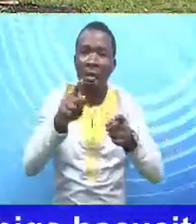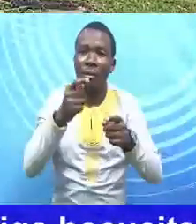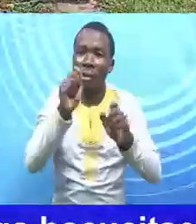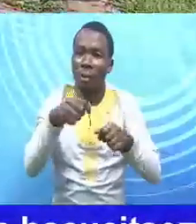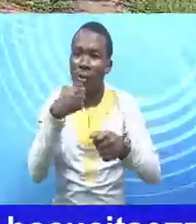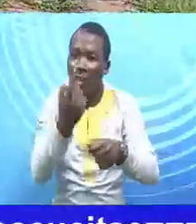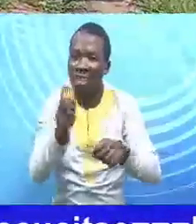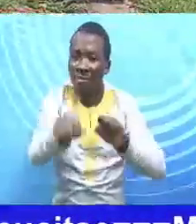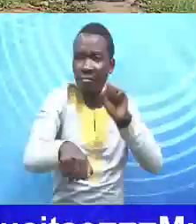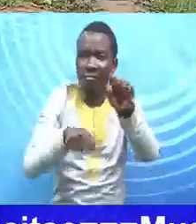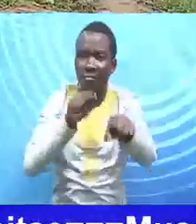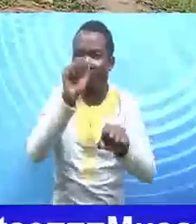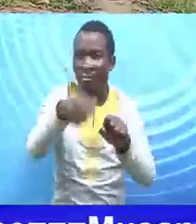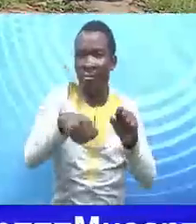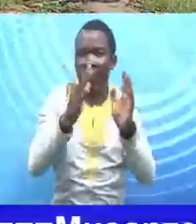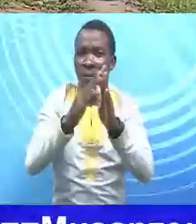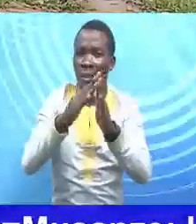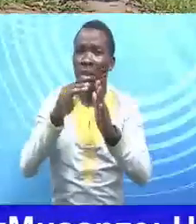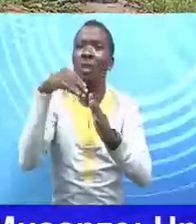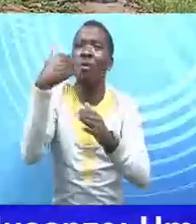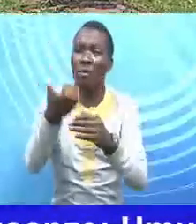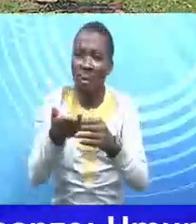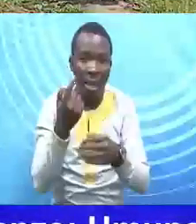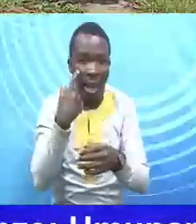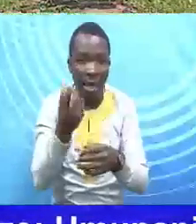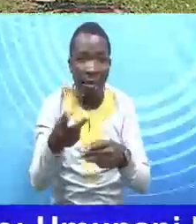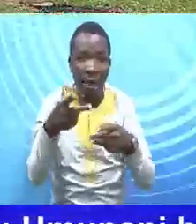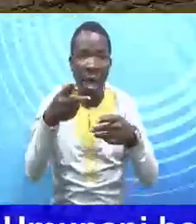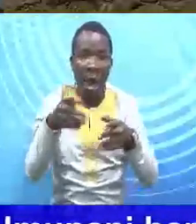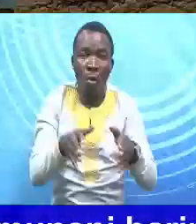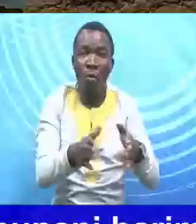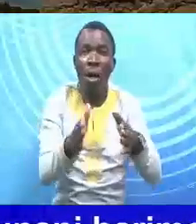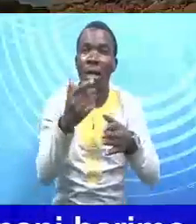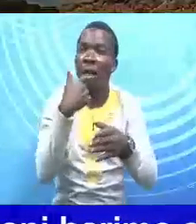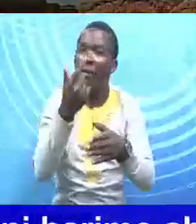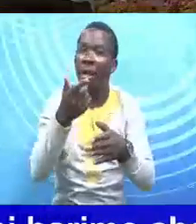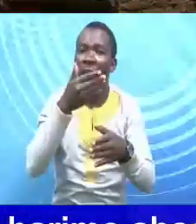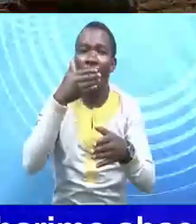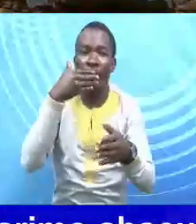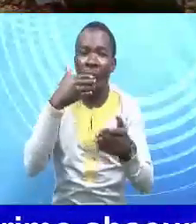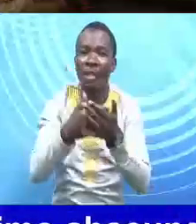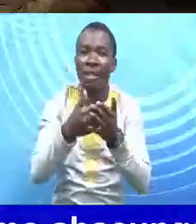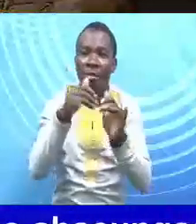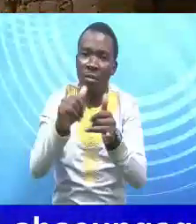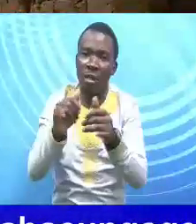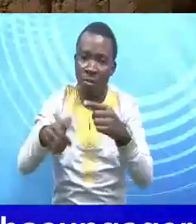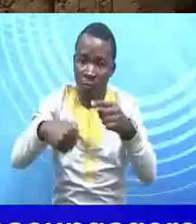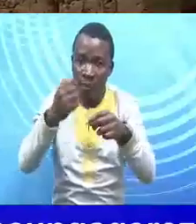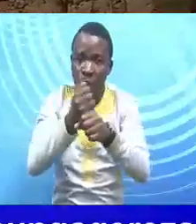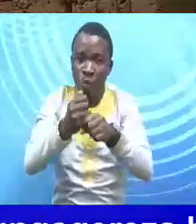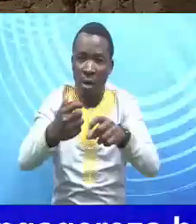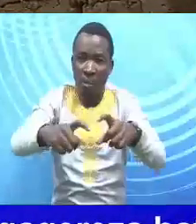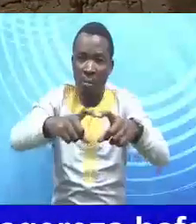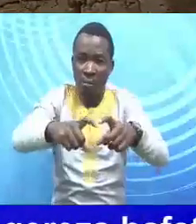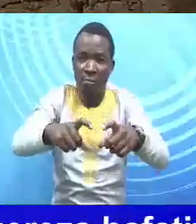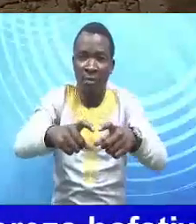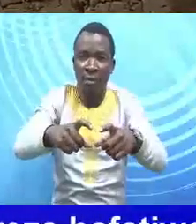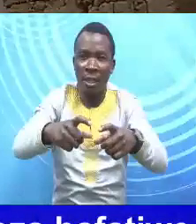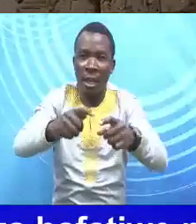ndicyuba areba hano yanyuze igare bikanga akavuga ati ikiza nuko naguma ku itafari urabona kubumba nyine nawe ni umwuga